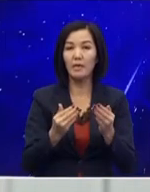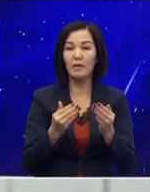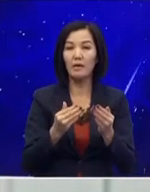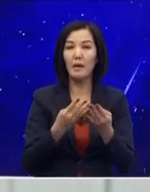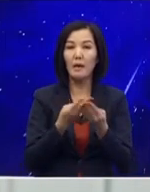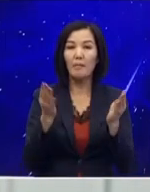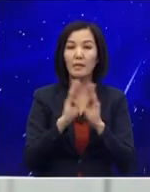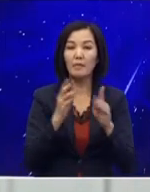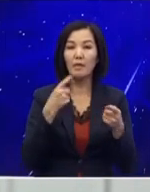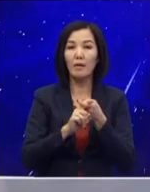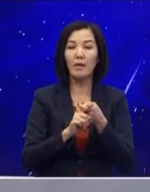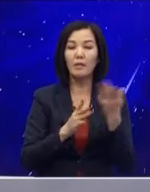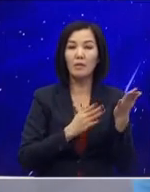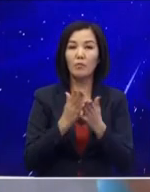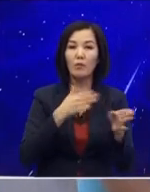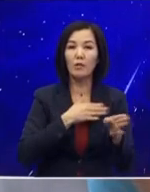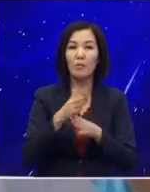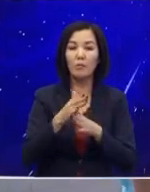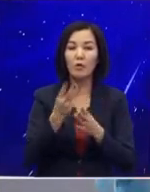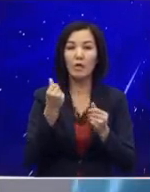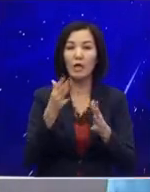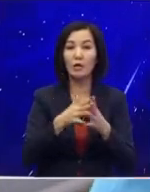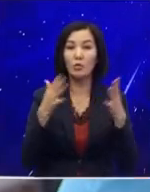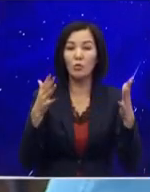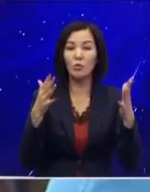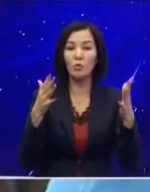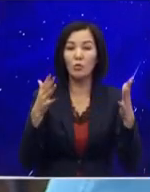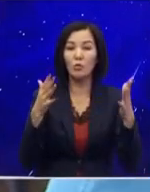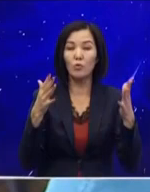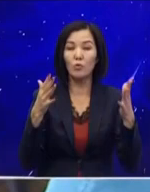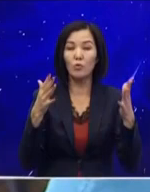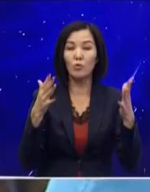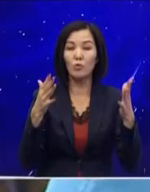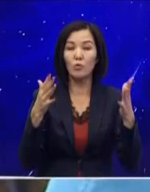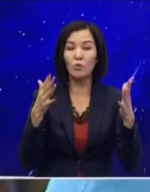пандемия жағдайына байланысты бұл бағытқа бөлінген қаржы ұлғайды. Жыл соңына